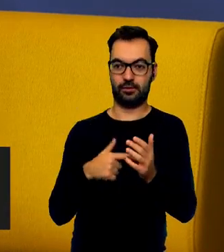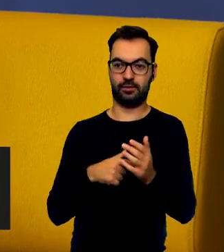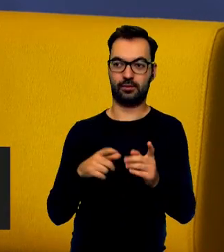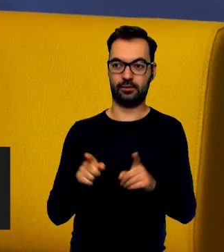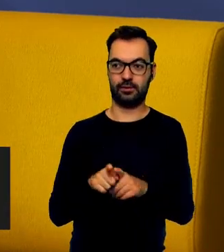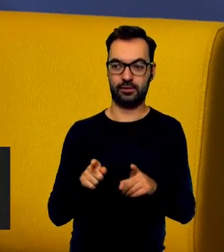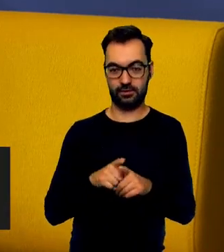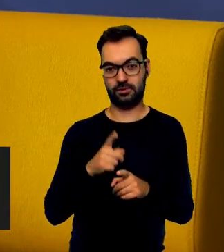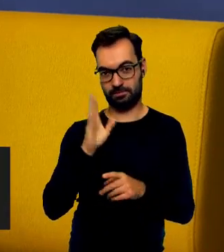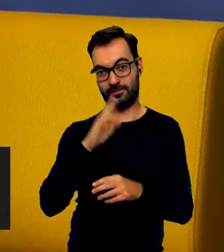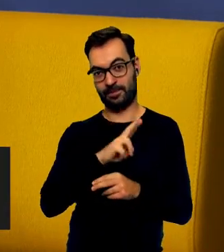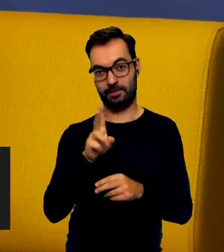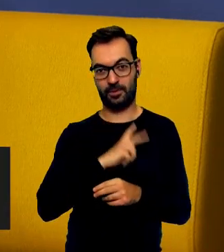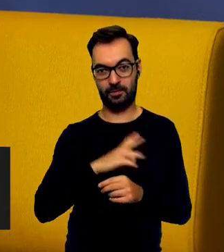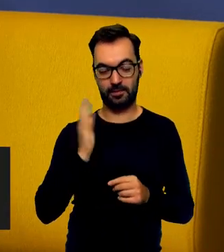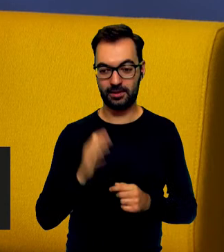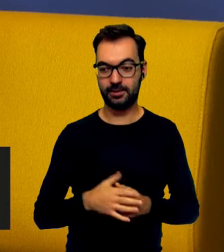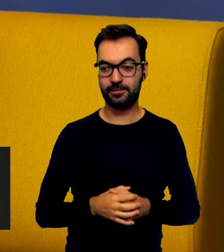Państwa uznanie.